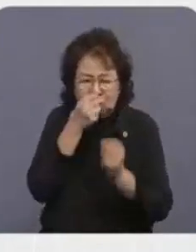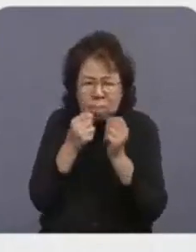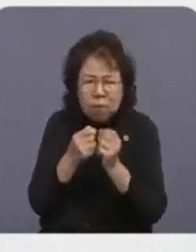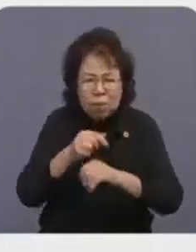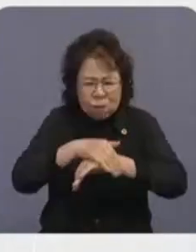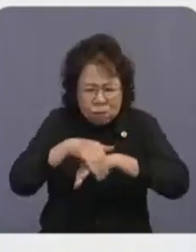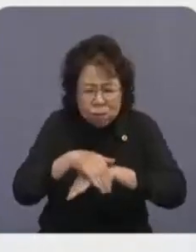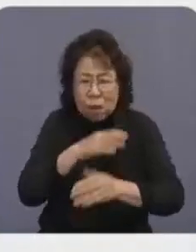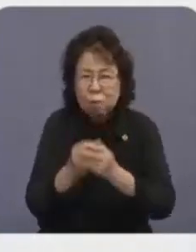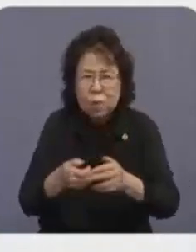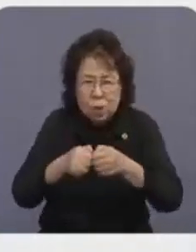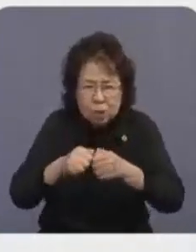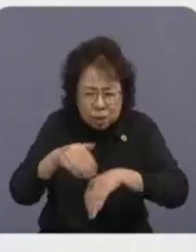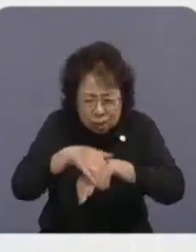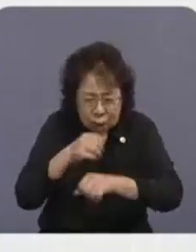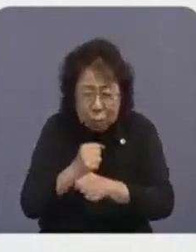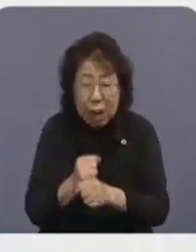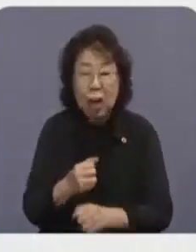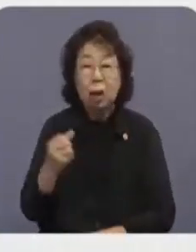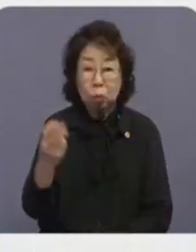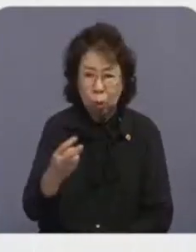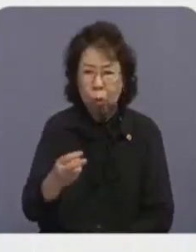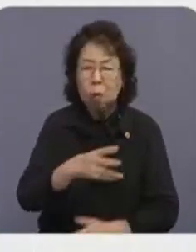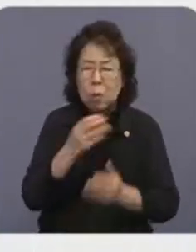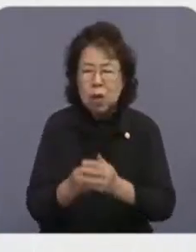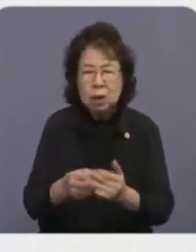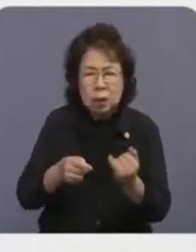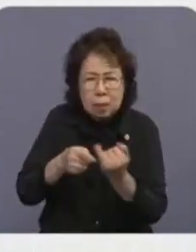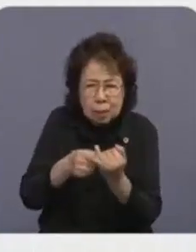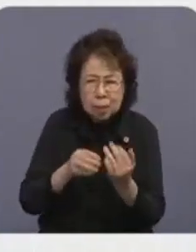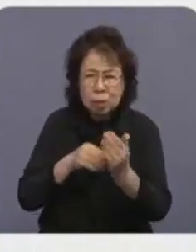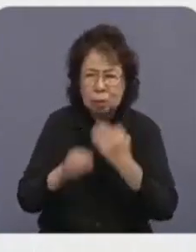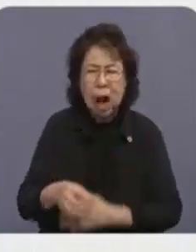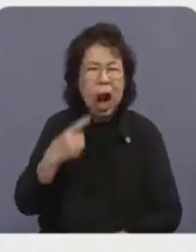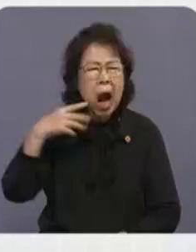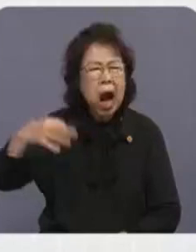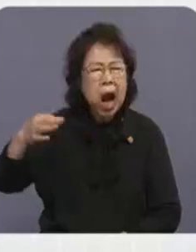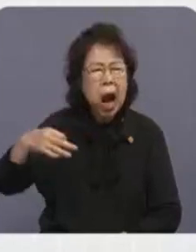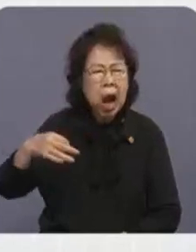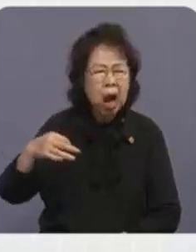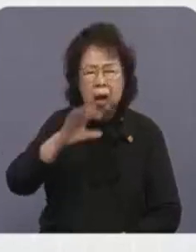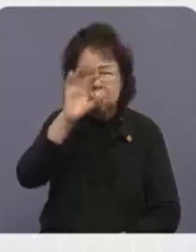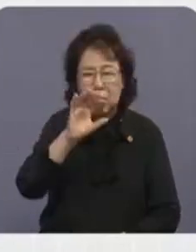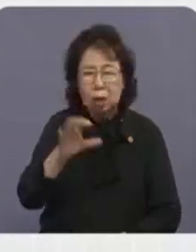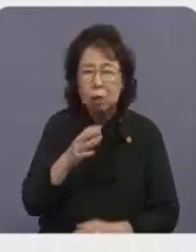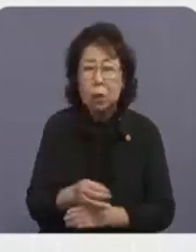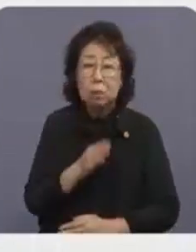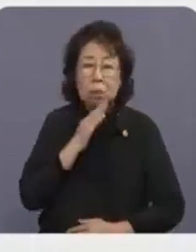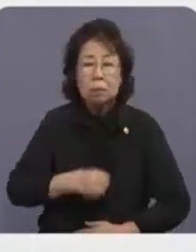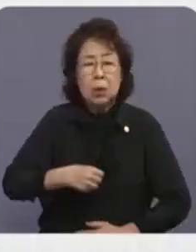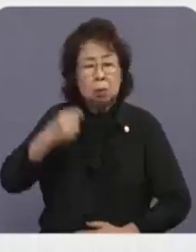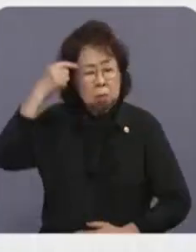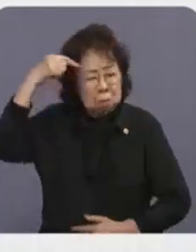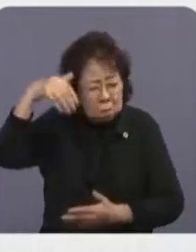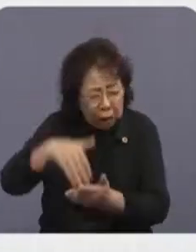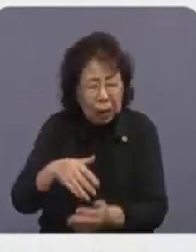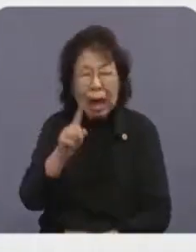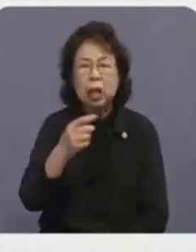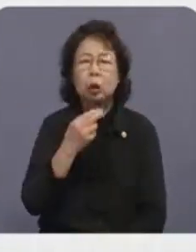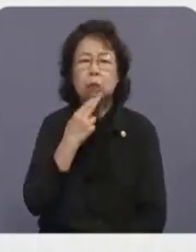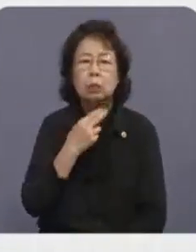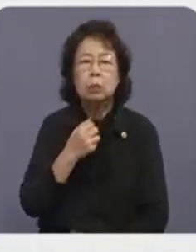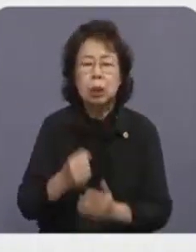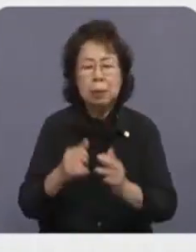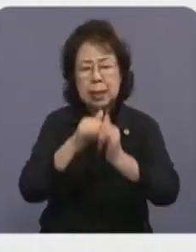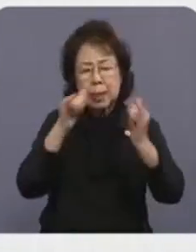밀고 을 저질렀을뿐 아니라 범행 이후에도 거짓말을 반복하고 진지하게 반성하지 않는다며